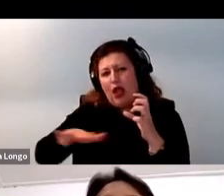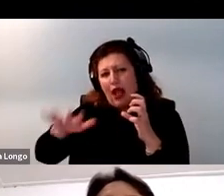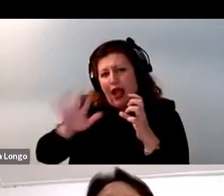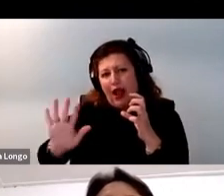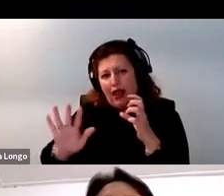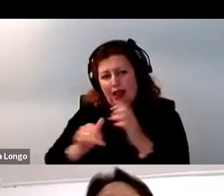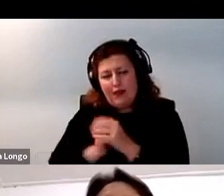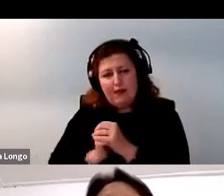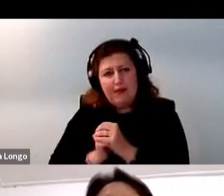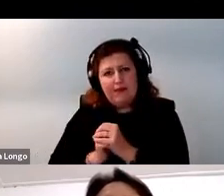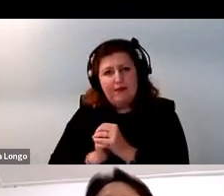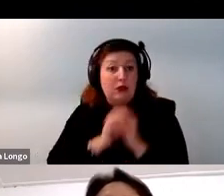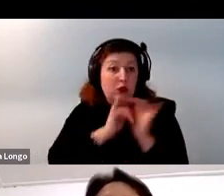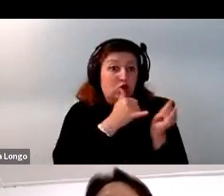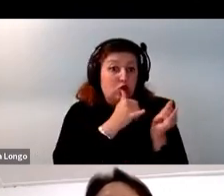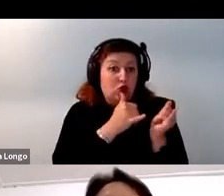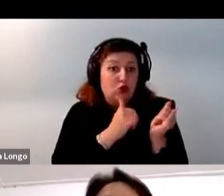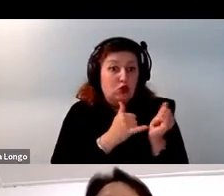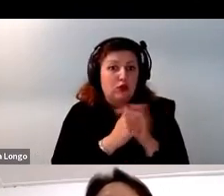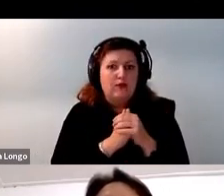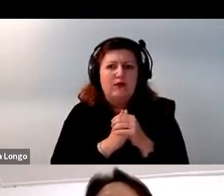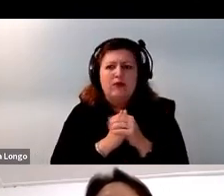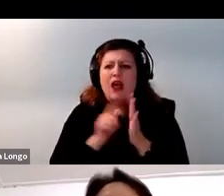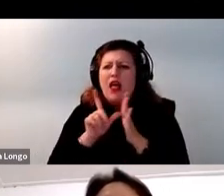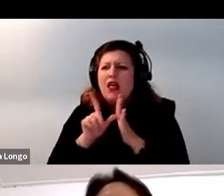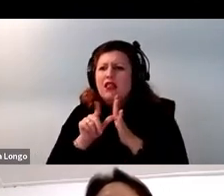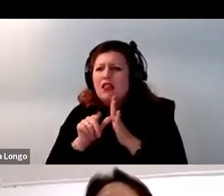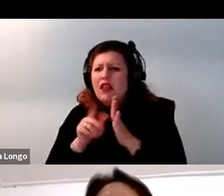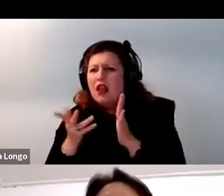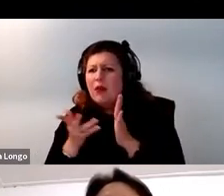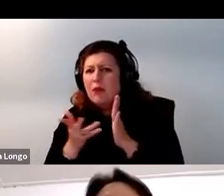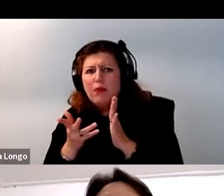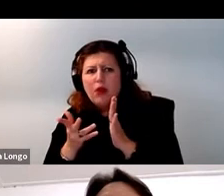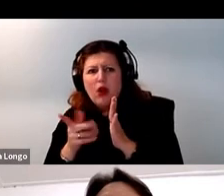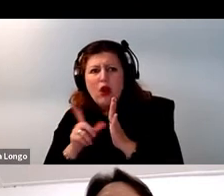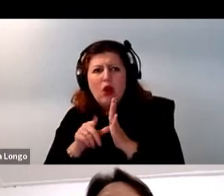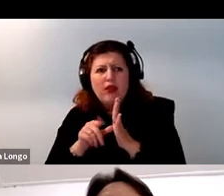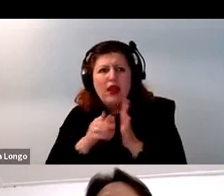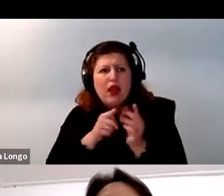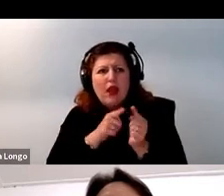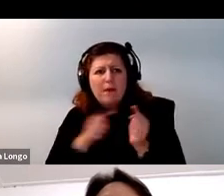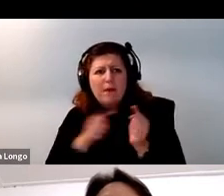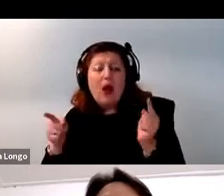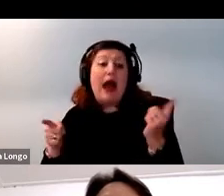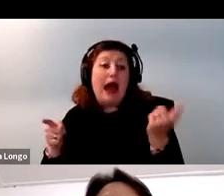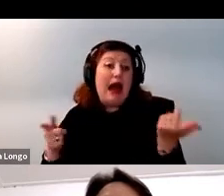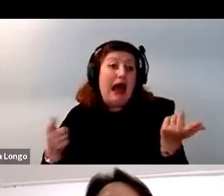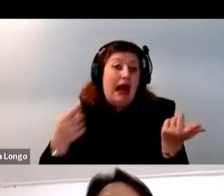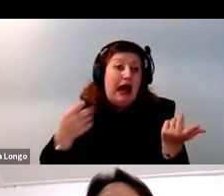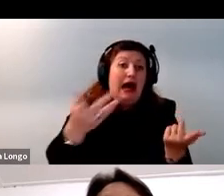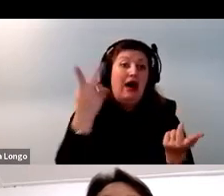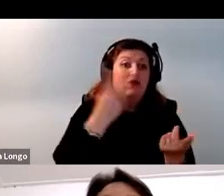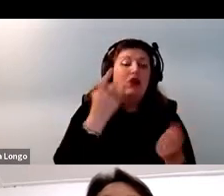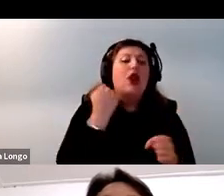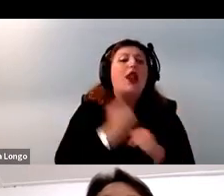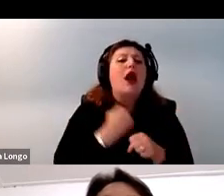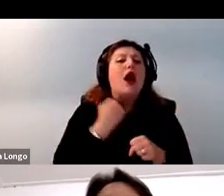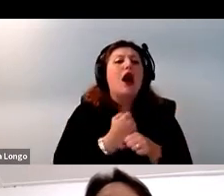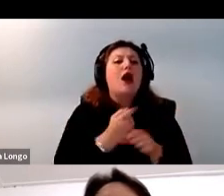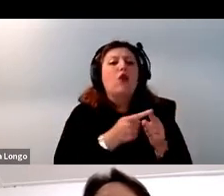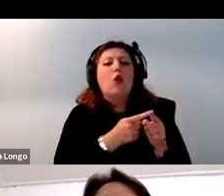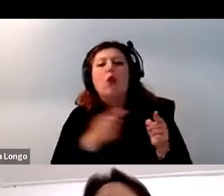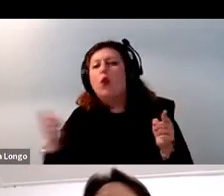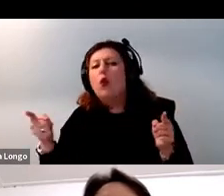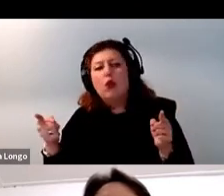Sì. Poi il tempo, quanto tempo ho richiesto? Cioè il lavoro. Allora, dipende dai vari... Ovviamente